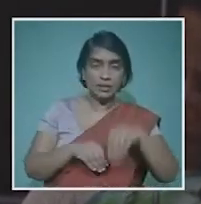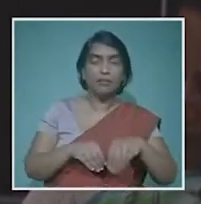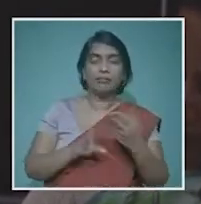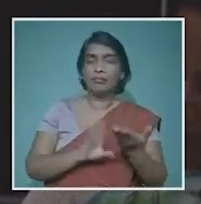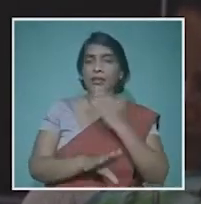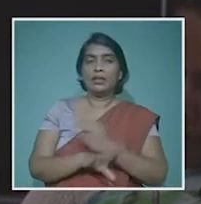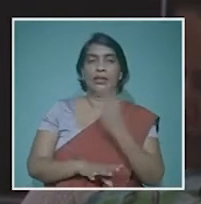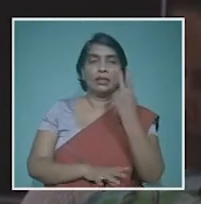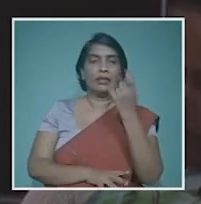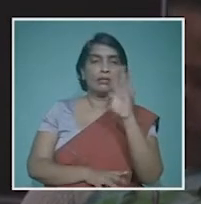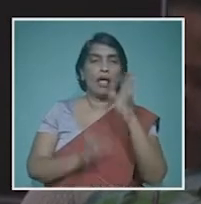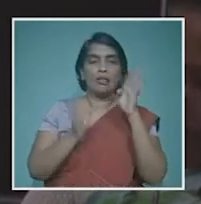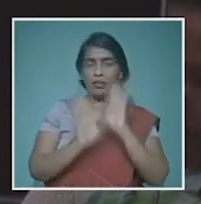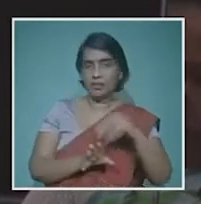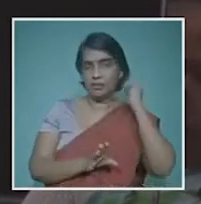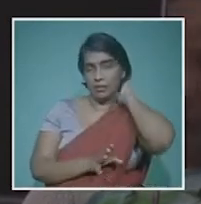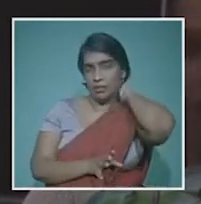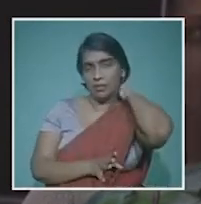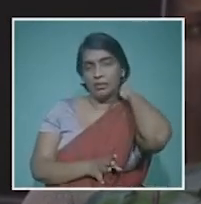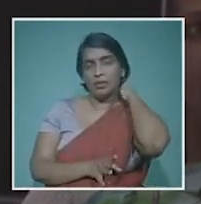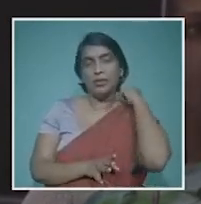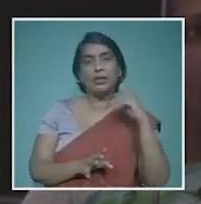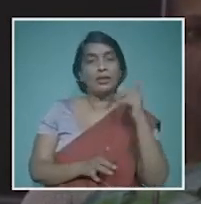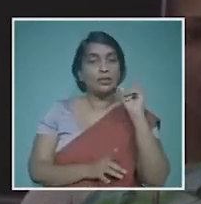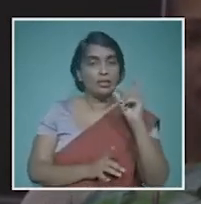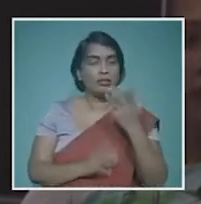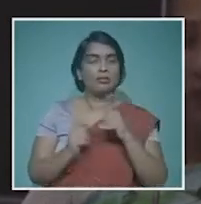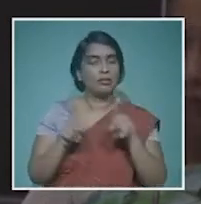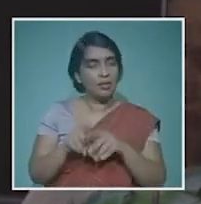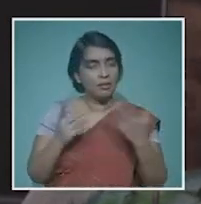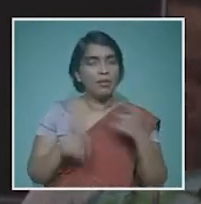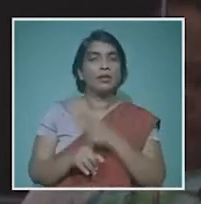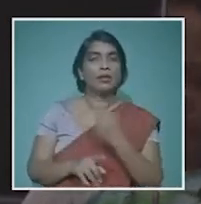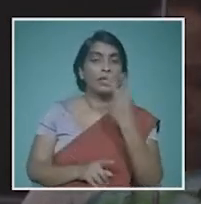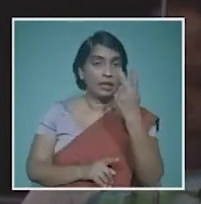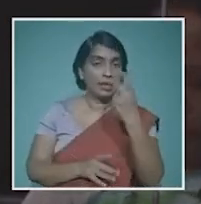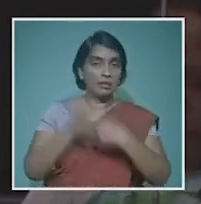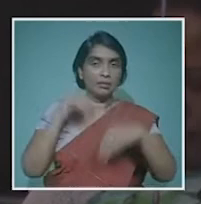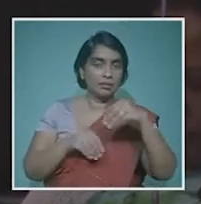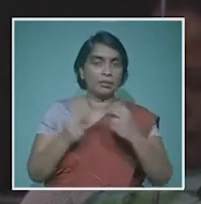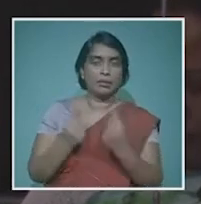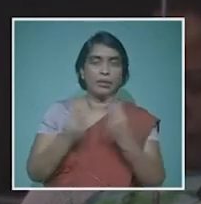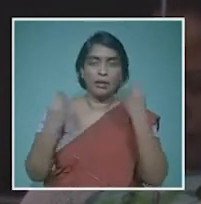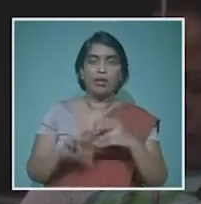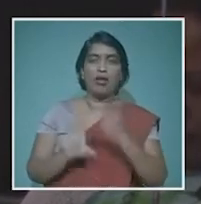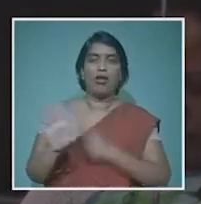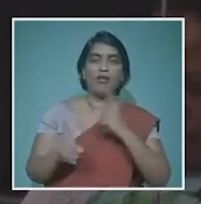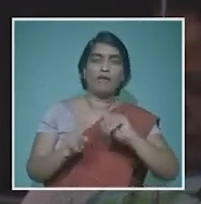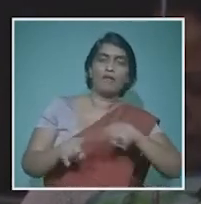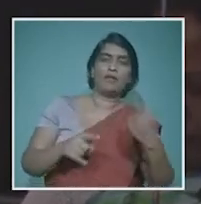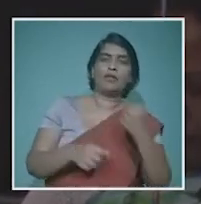වුණා 2014 අගභාගේ චන්ද්‍රිකා කුමාරතුංග මැතිට බැරි වුණා එතුමිය 2001ක් තිව්ව ටක් ගාලා කඩාගෙන වැටෙන අවුරුද්දකින් වෙන එකක්